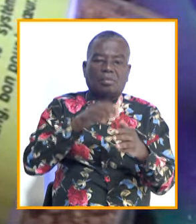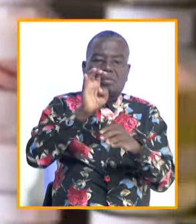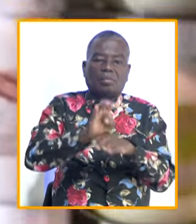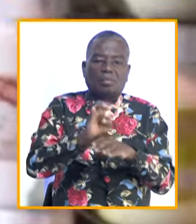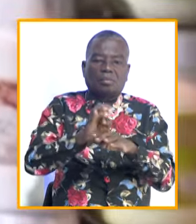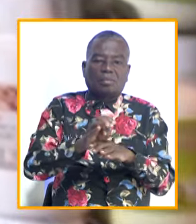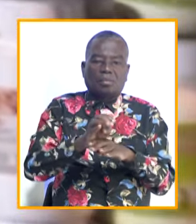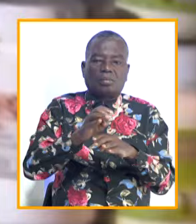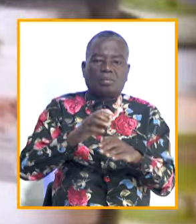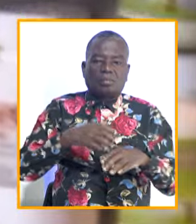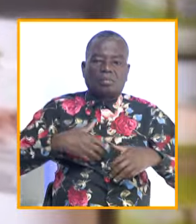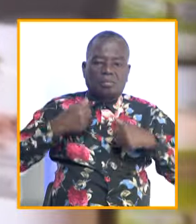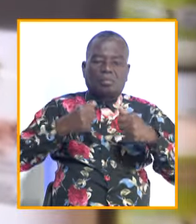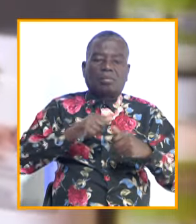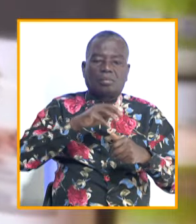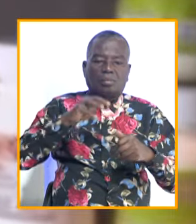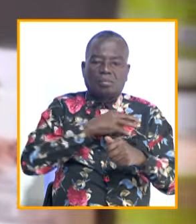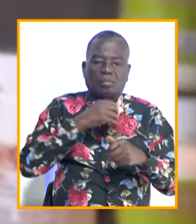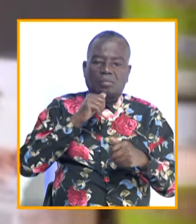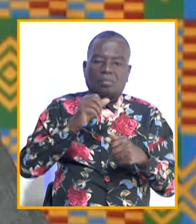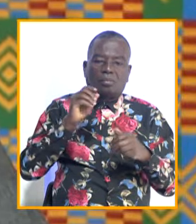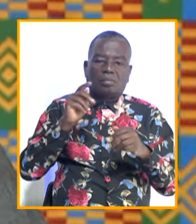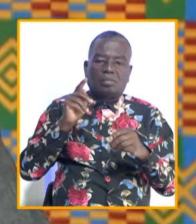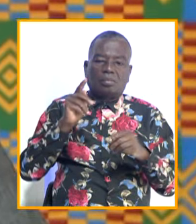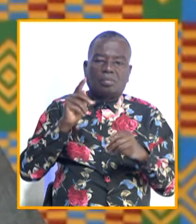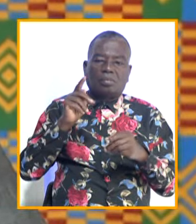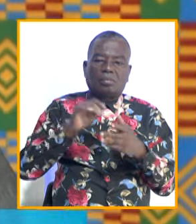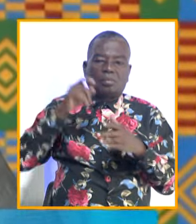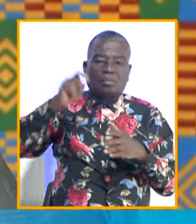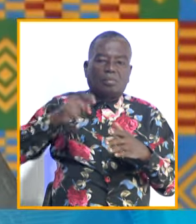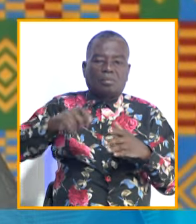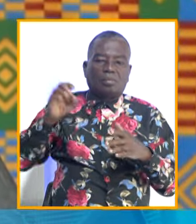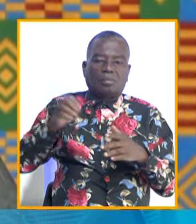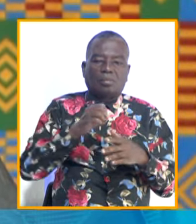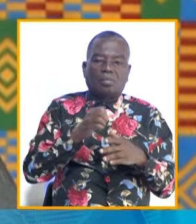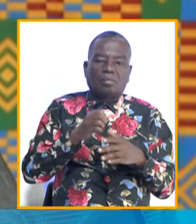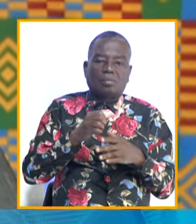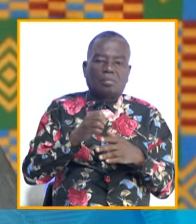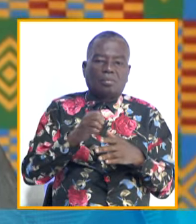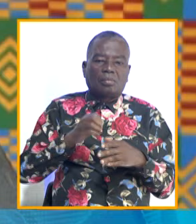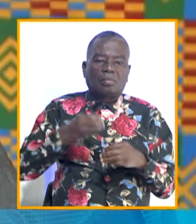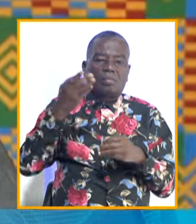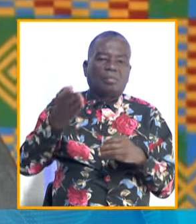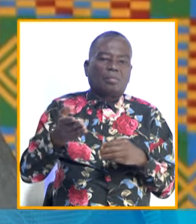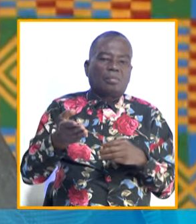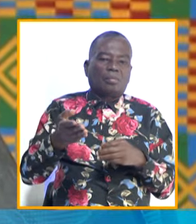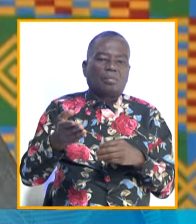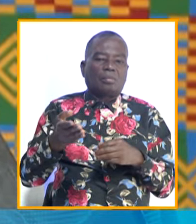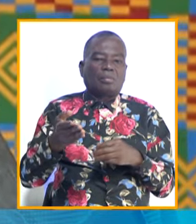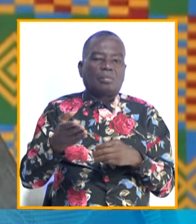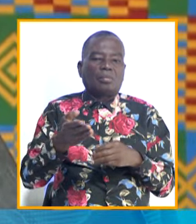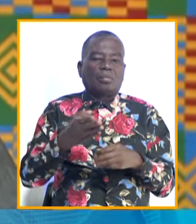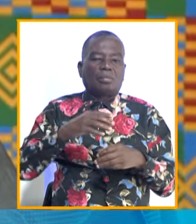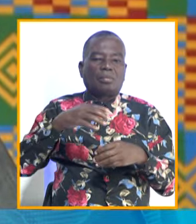santé moderne n'est pas simplement une option, c'est une nécessité. Elle offre une opportunité